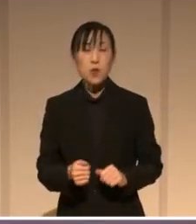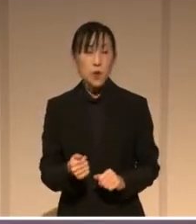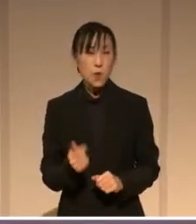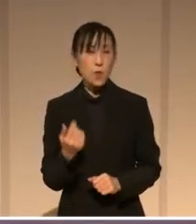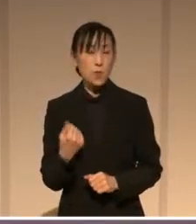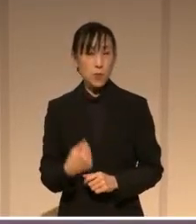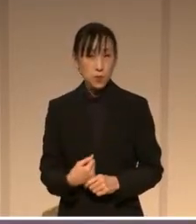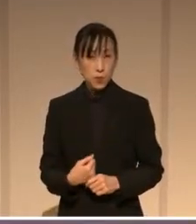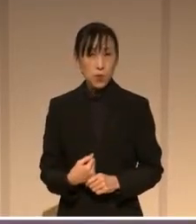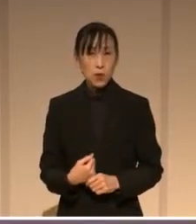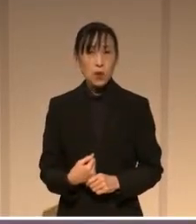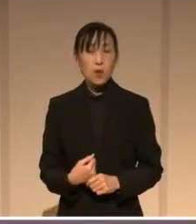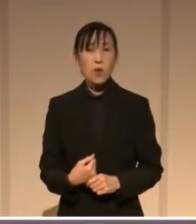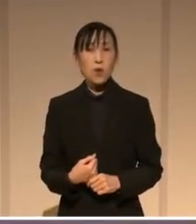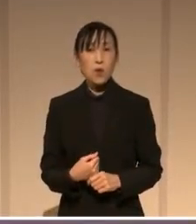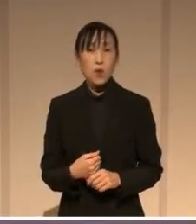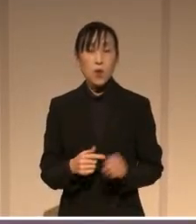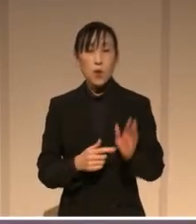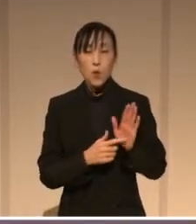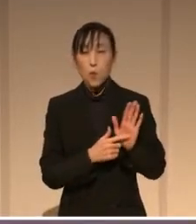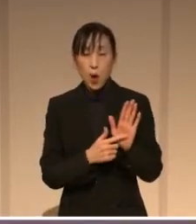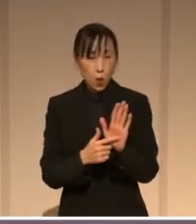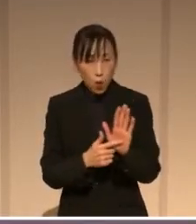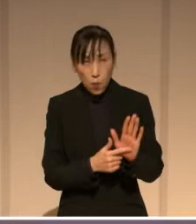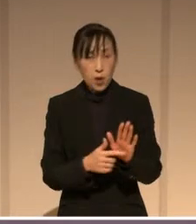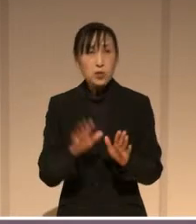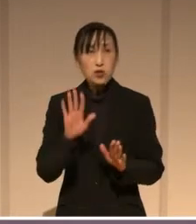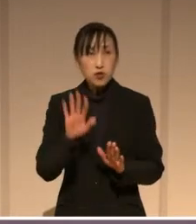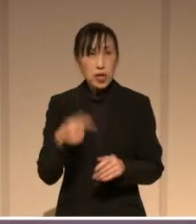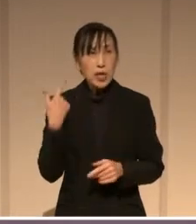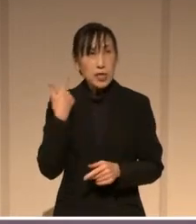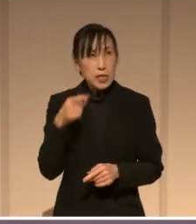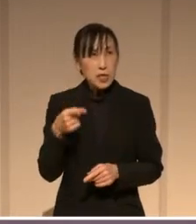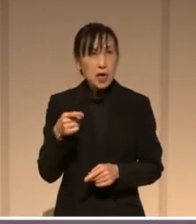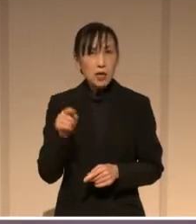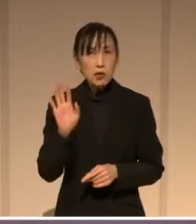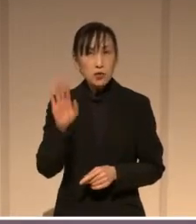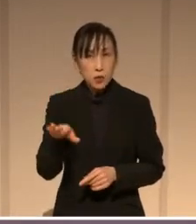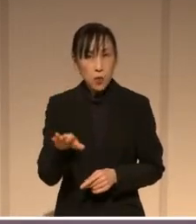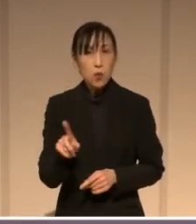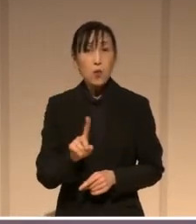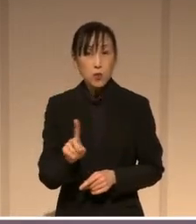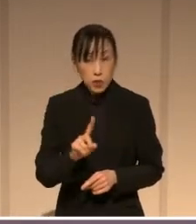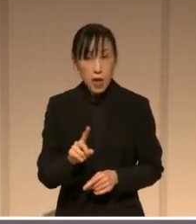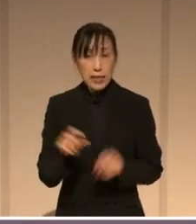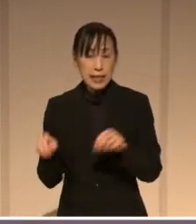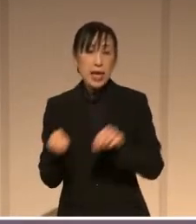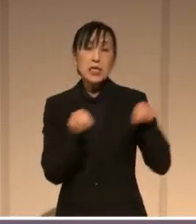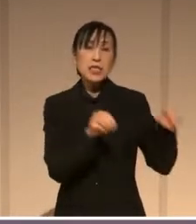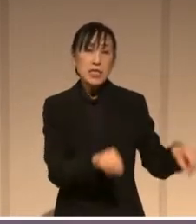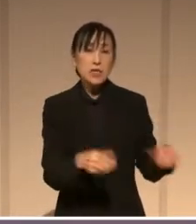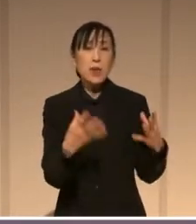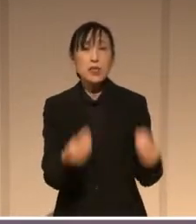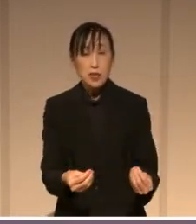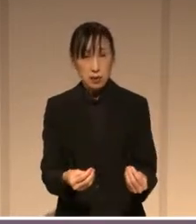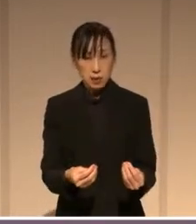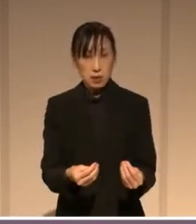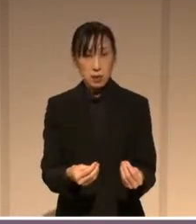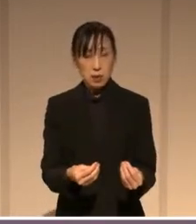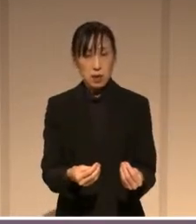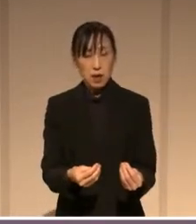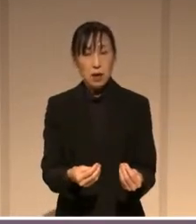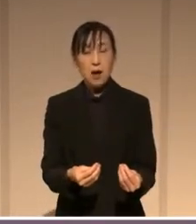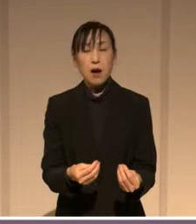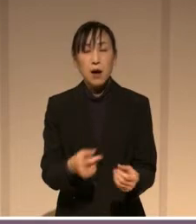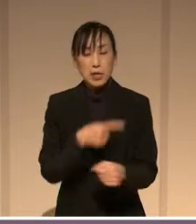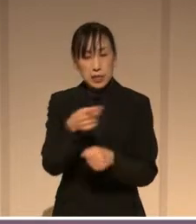1カ月後ぐらいに1年延期が決まったので結果保留で1年間くらい経って来やっと